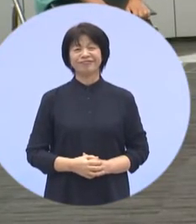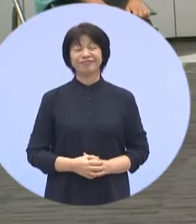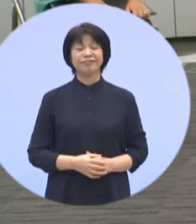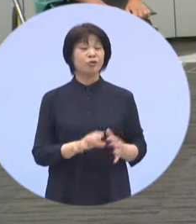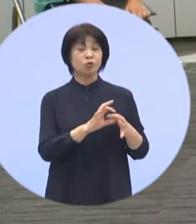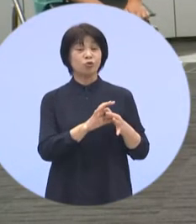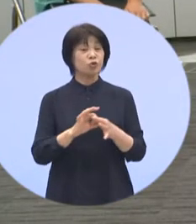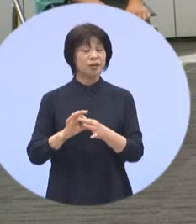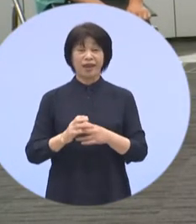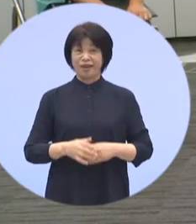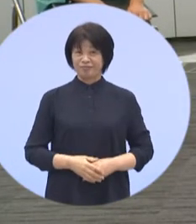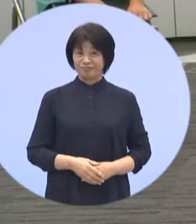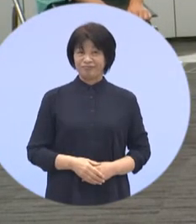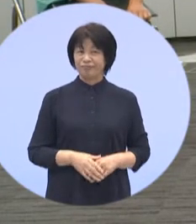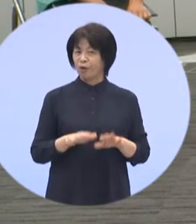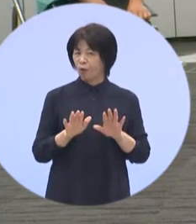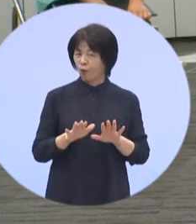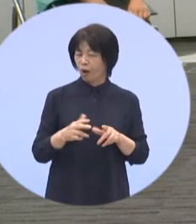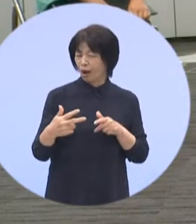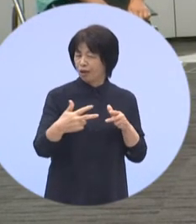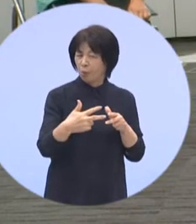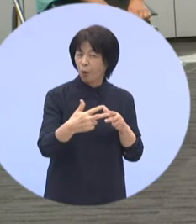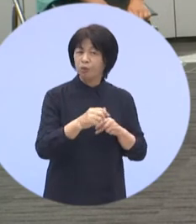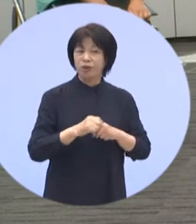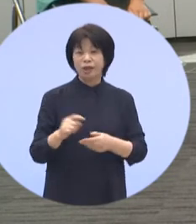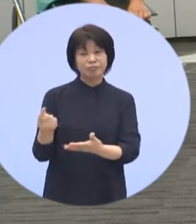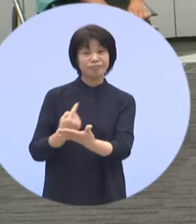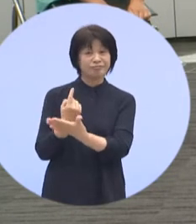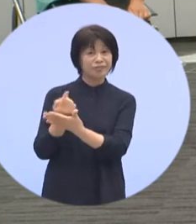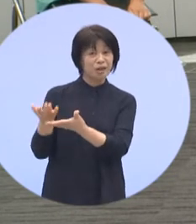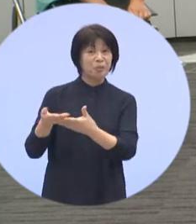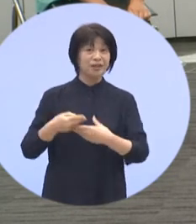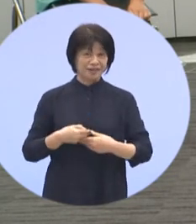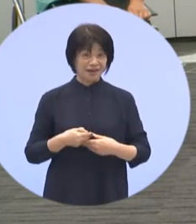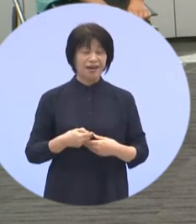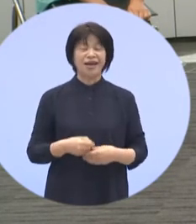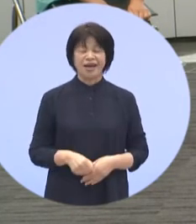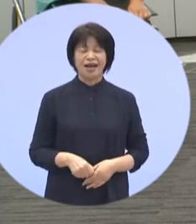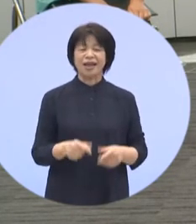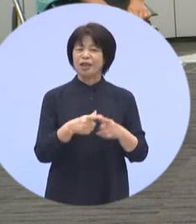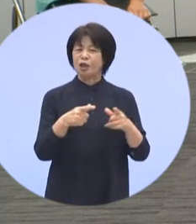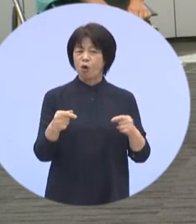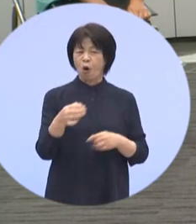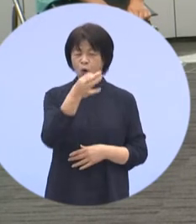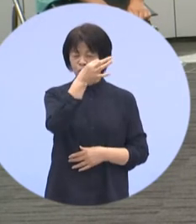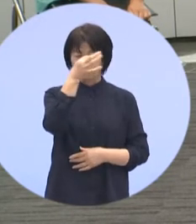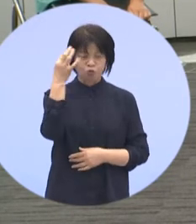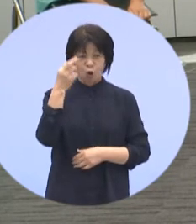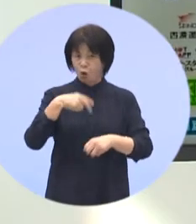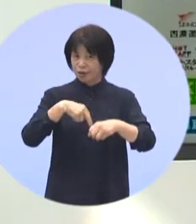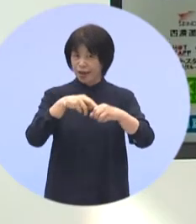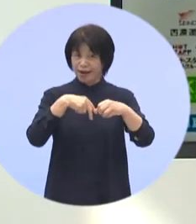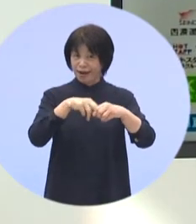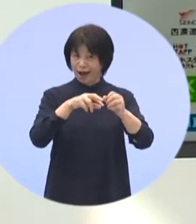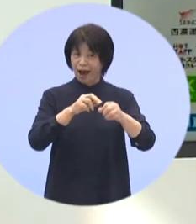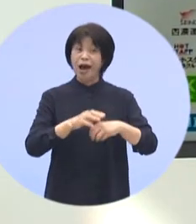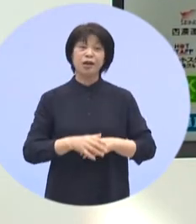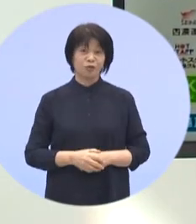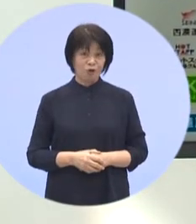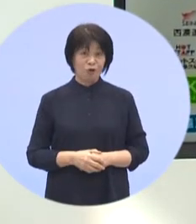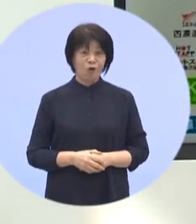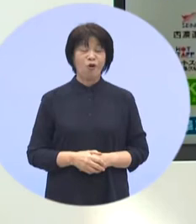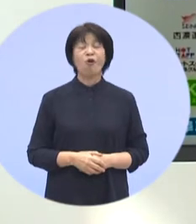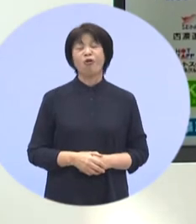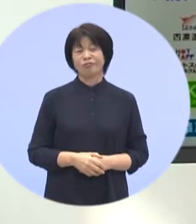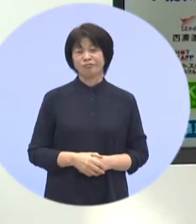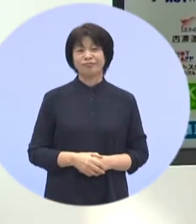続いては本日リモートで出演の日本プロサッカーリーグ J リーグに加盟するプロサッカークラブ FC